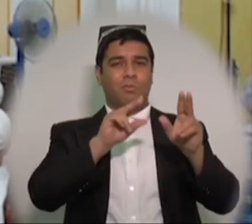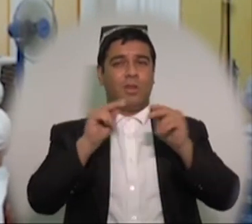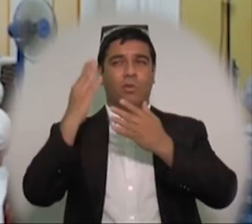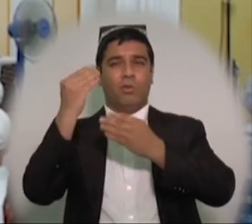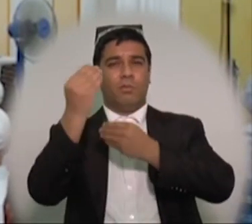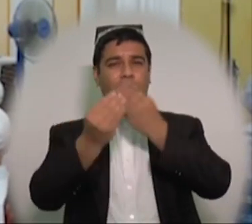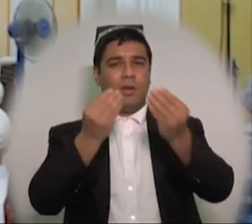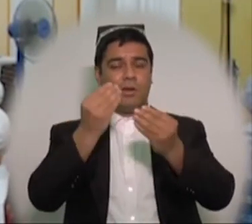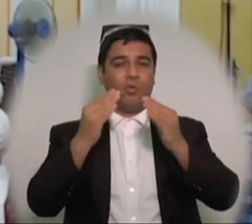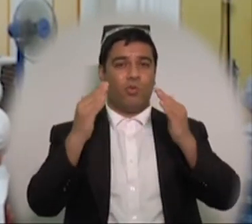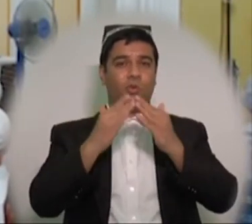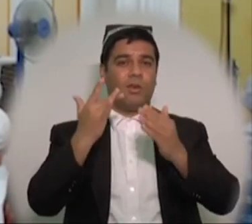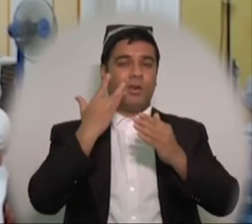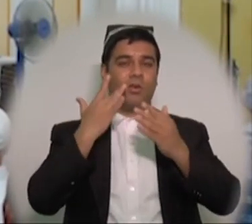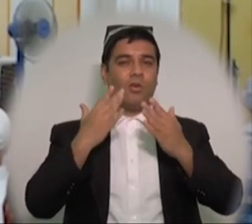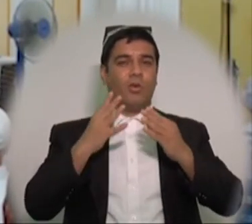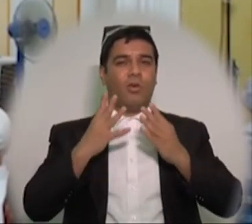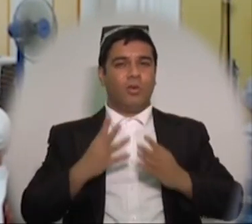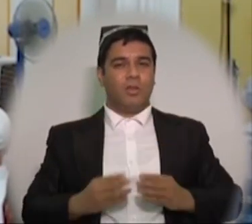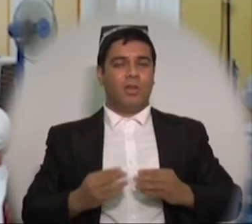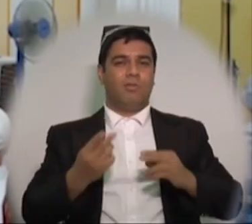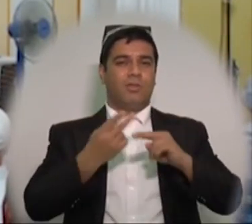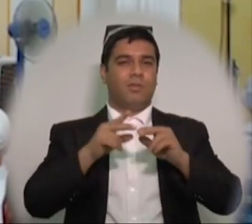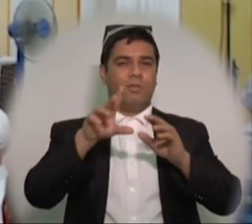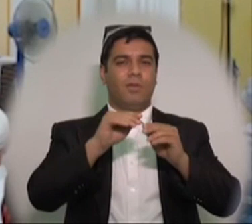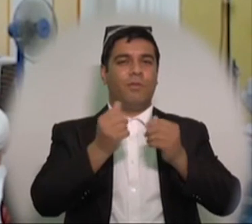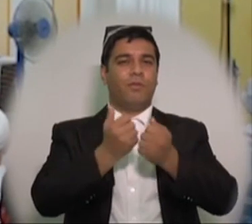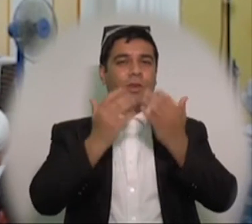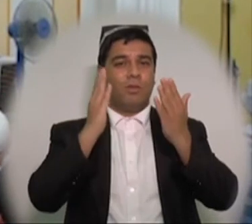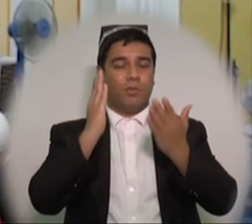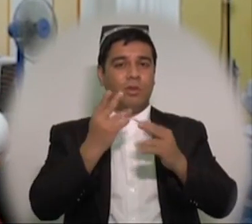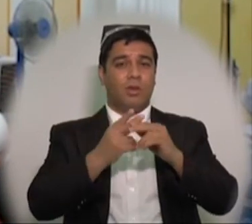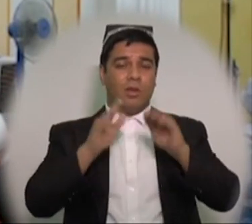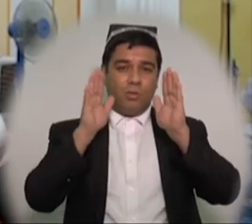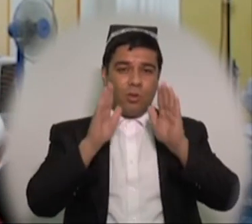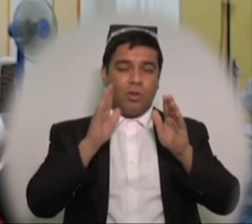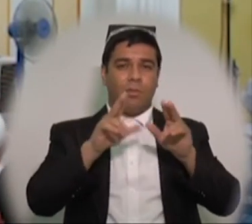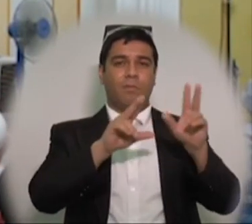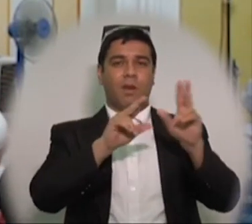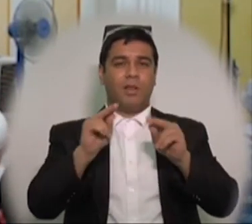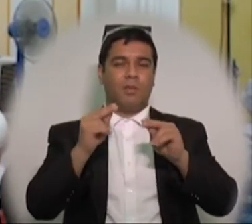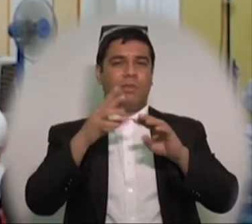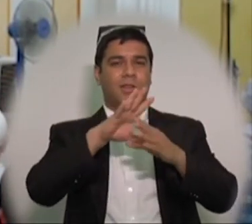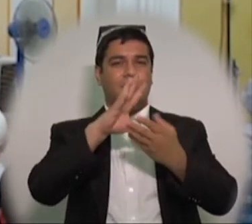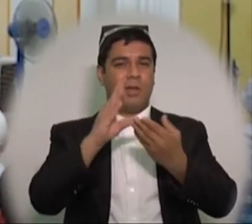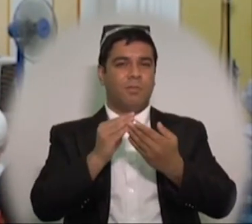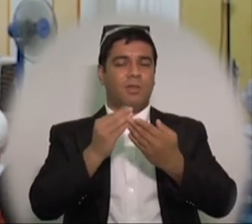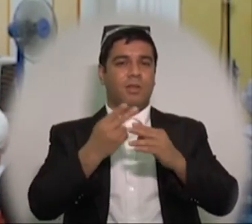maskanı, uyucaylarımızın hatırcamlık cayları buluşunu, ibadetimizge, baktımızge,